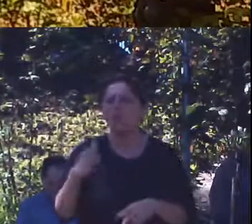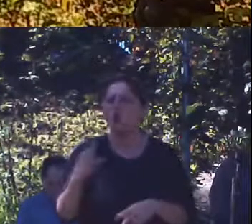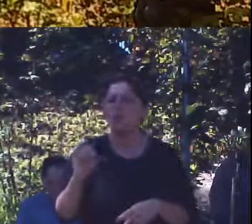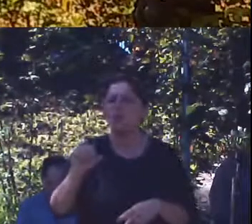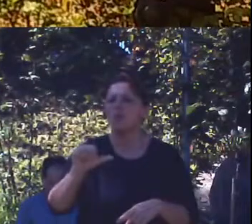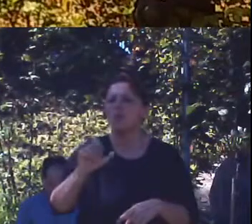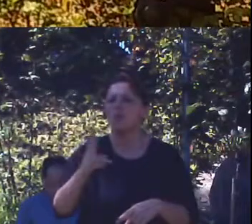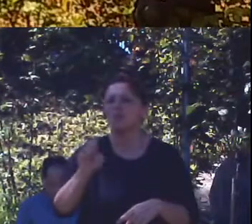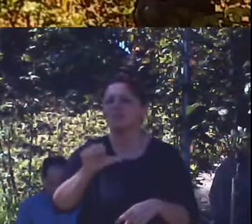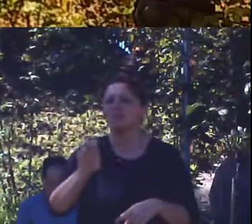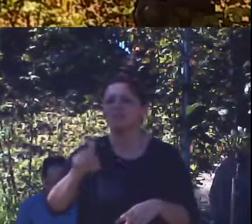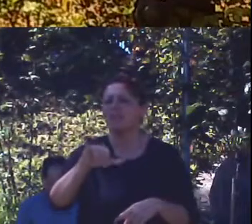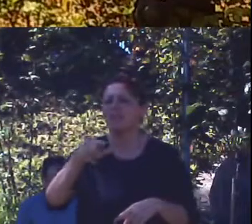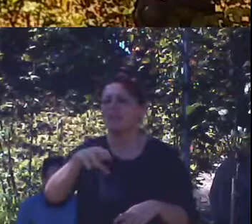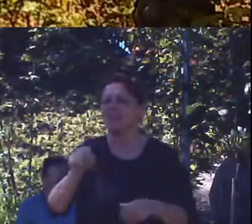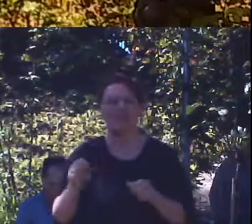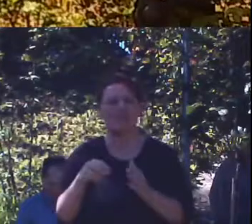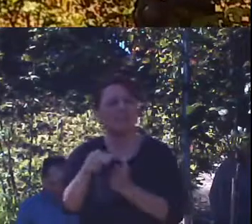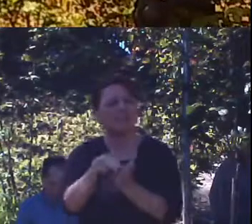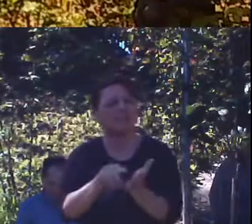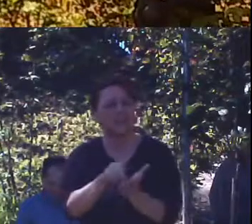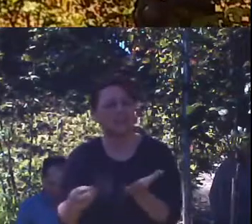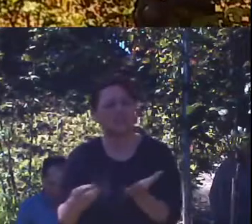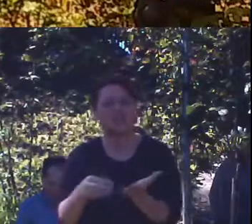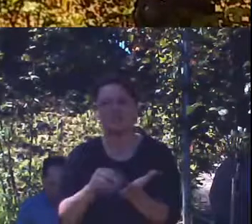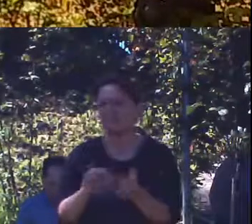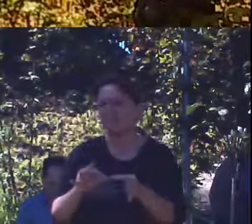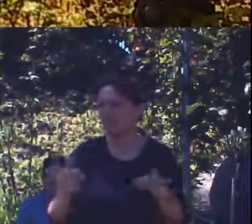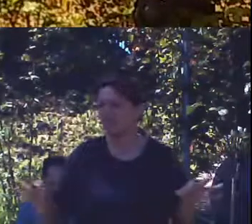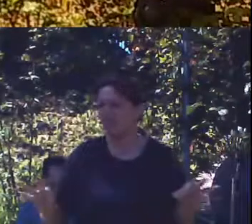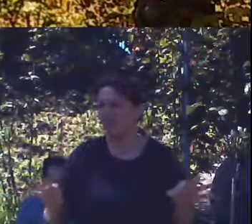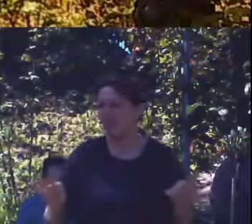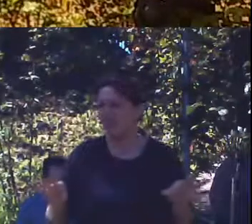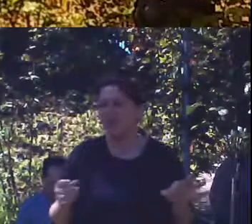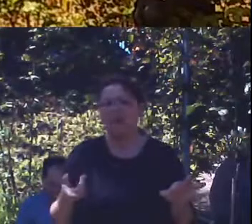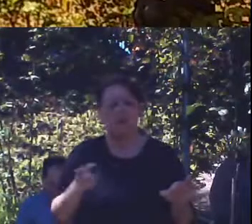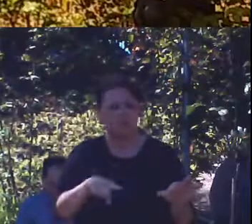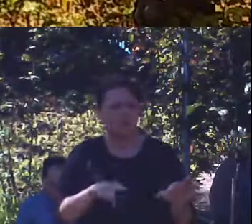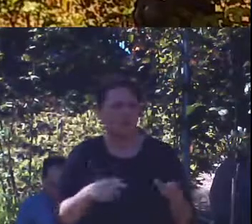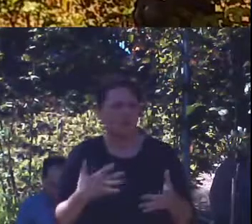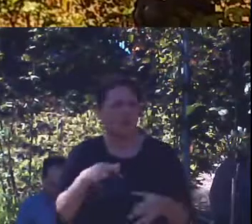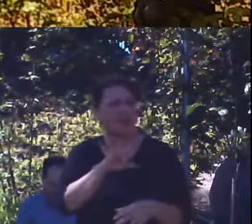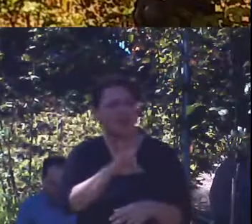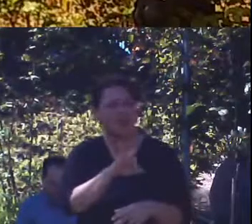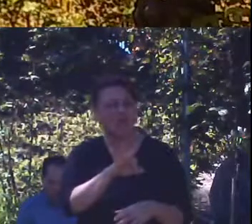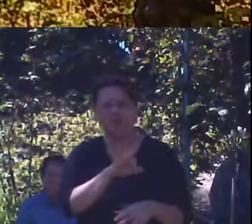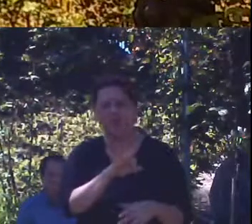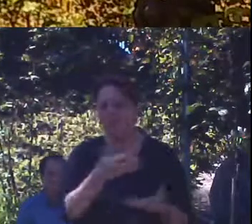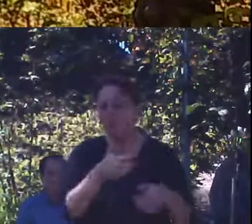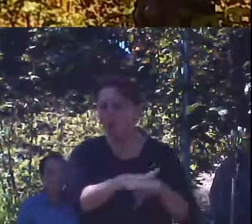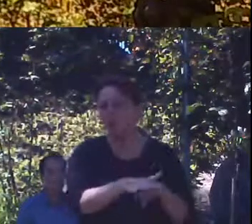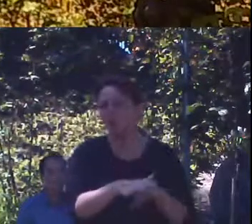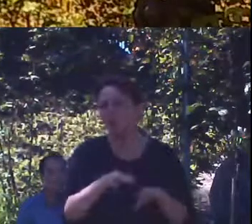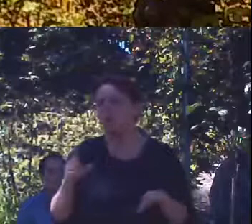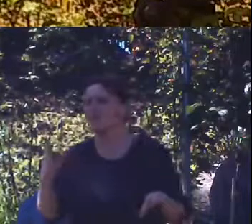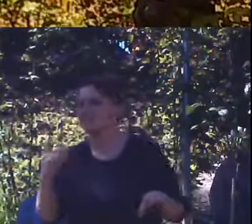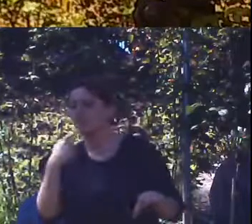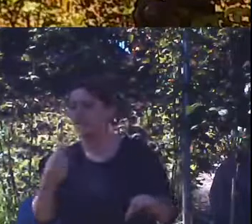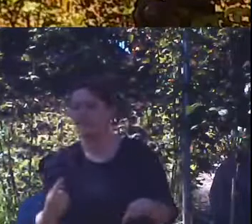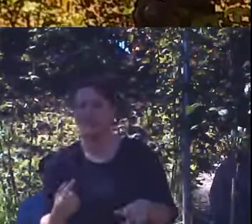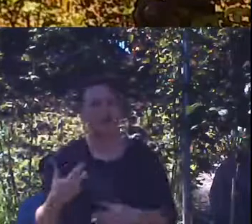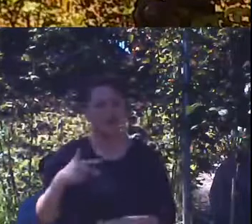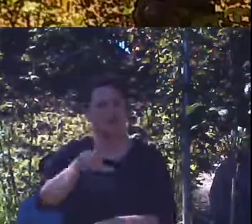radi are you scriveva così anche dopo la morte di falcone diceva palermo